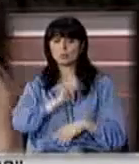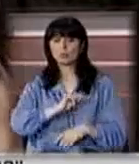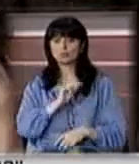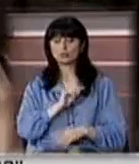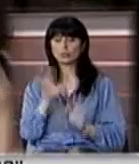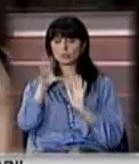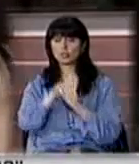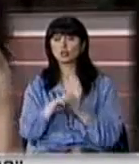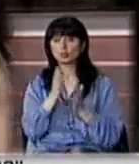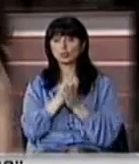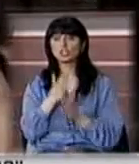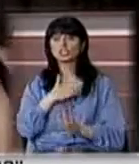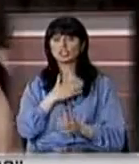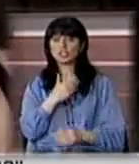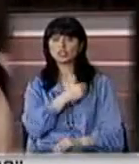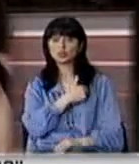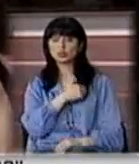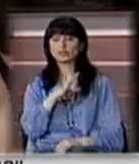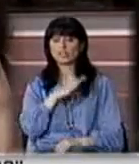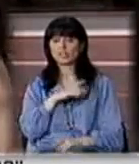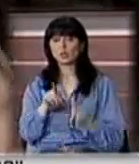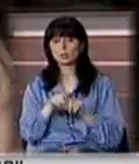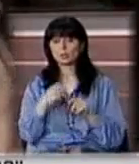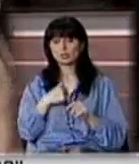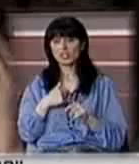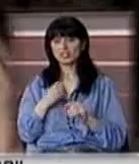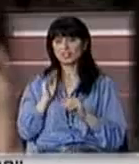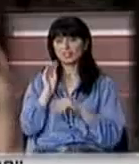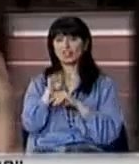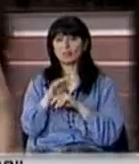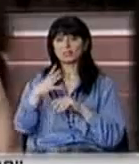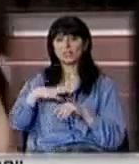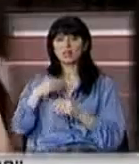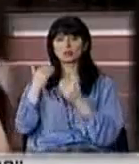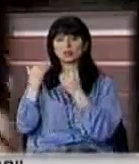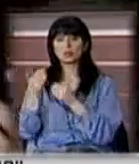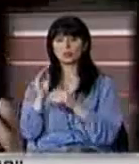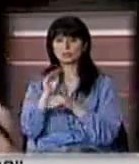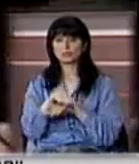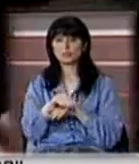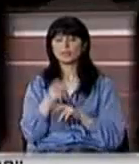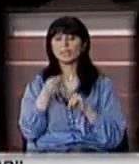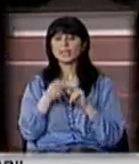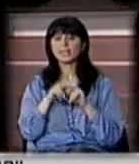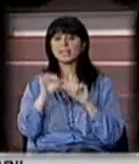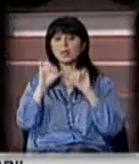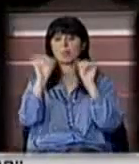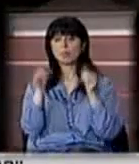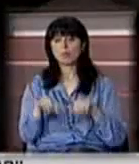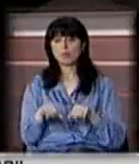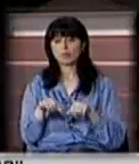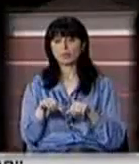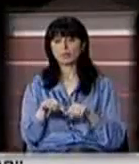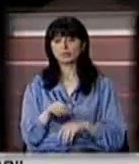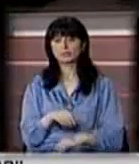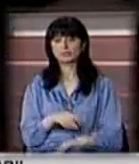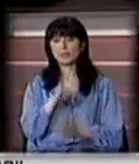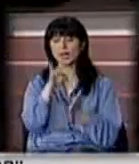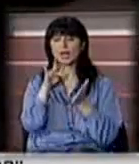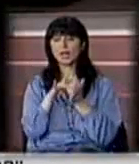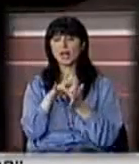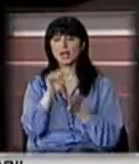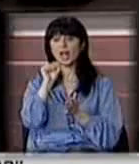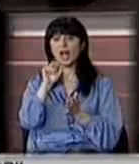არის ჩართული და ჩვენი სურვილი იყო ასევე ჩვენი მხრიდან დაგვემატებია პროგრამის ნაწილი. ეს ფორმა